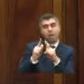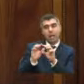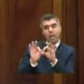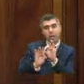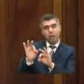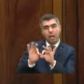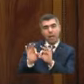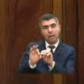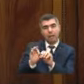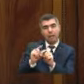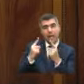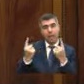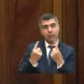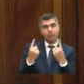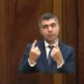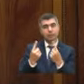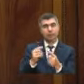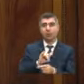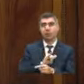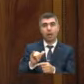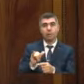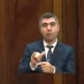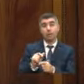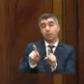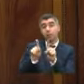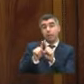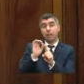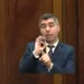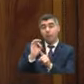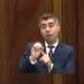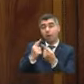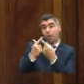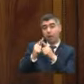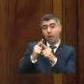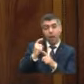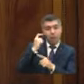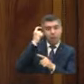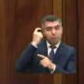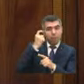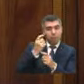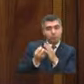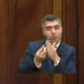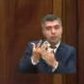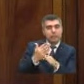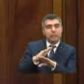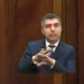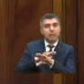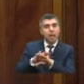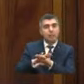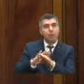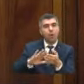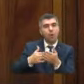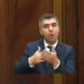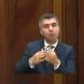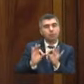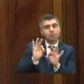الروتينية العادية، بقدر ما نعتبره توجهاً محكوماً بتصورات وخلفيات سياسية تستهدف تقويم